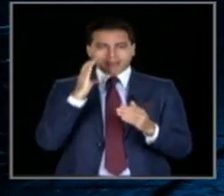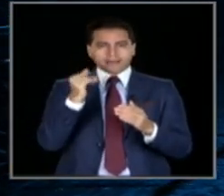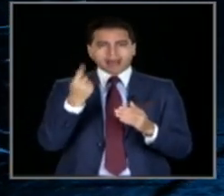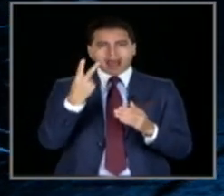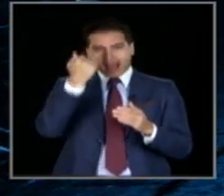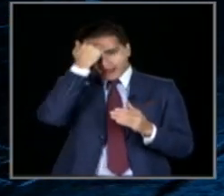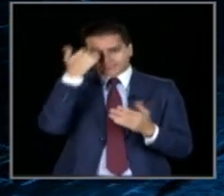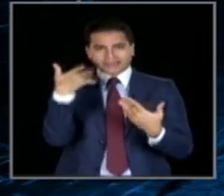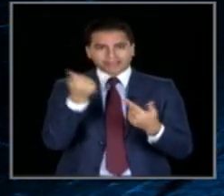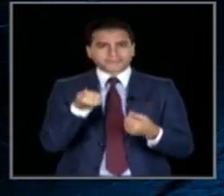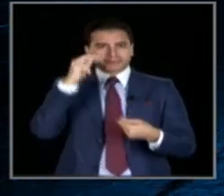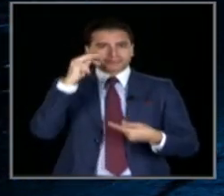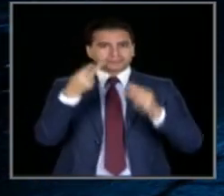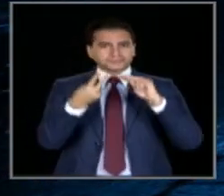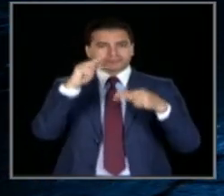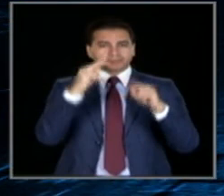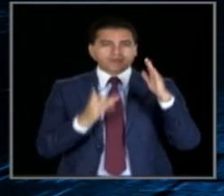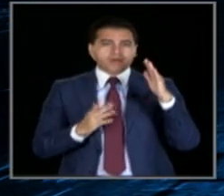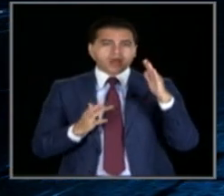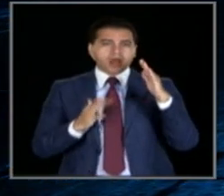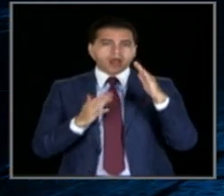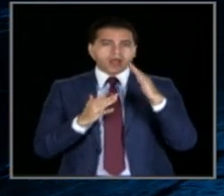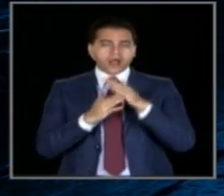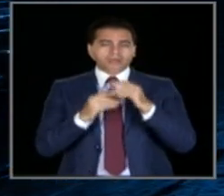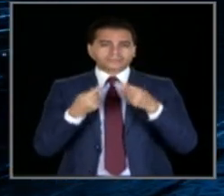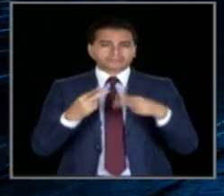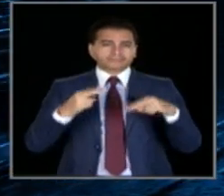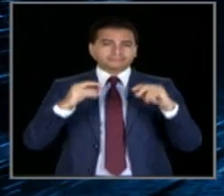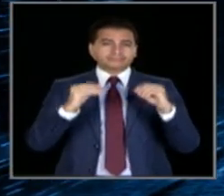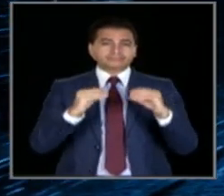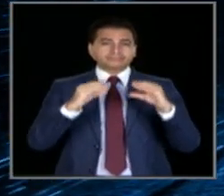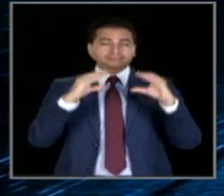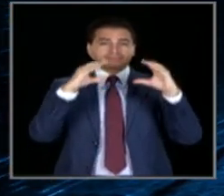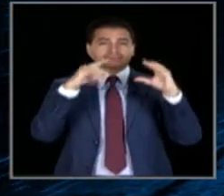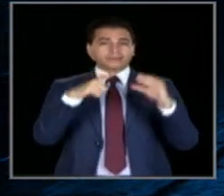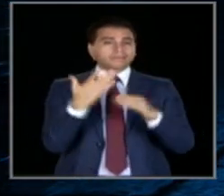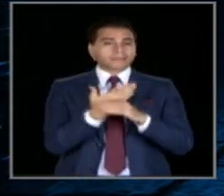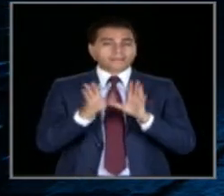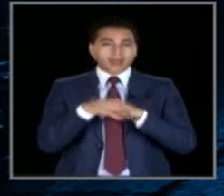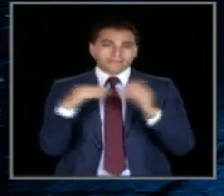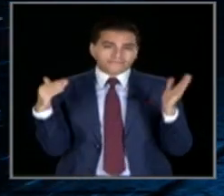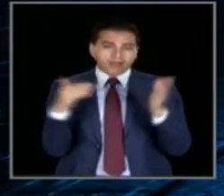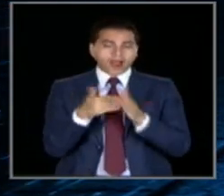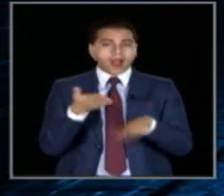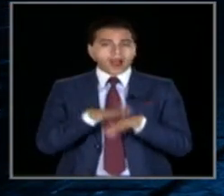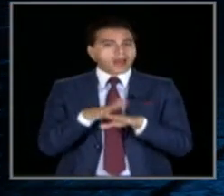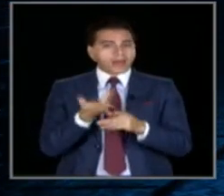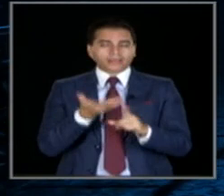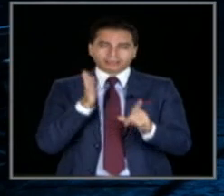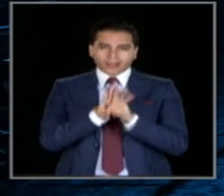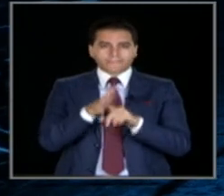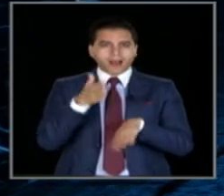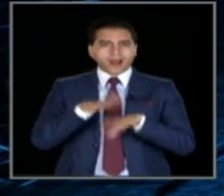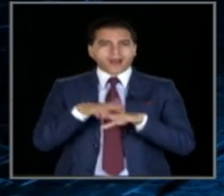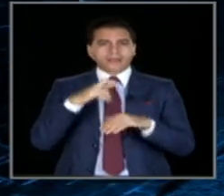ب2000 جنيه وهيتضاعف الرقم وصولاً للمباراة النهائية. جميع المبالغ المالية في نهاية الموسم سوف تستثمر